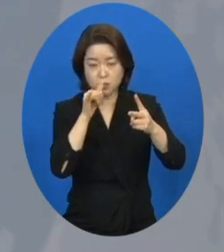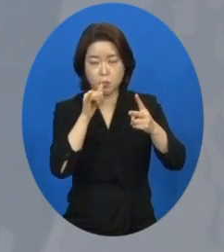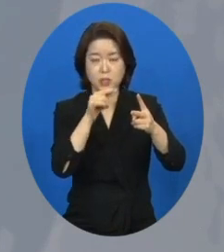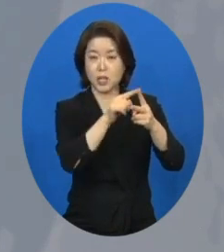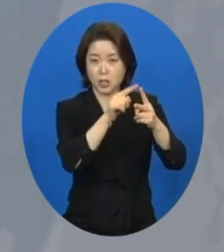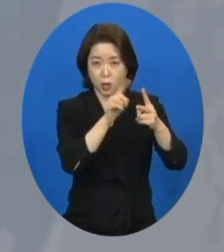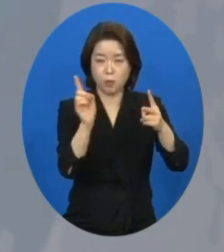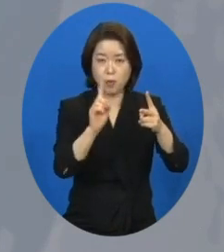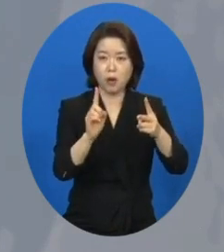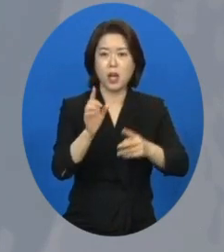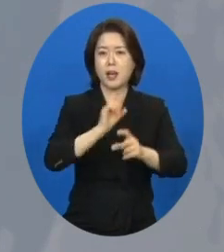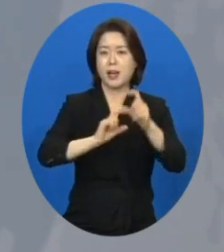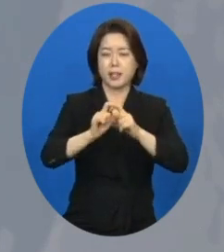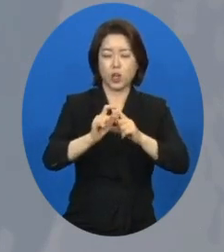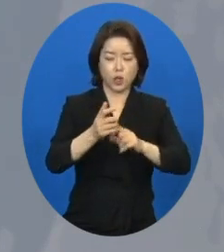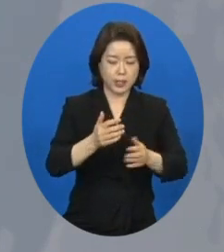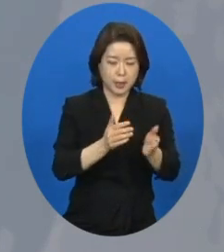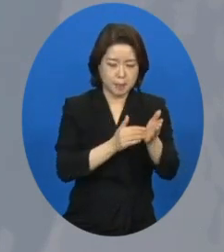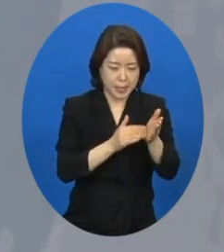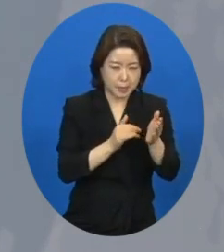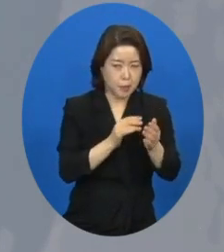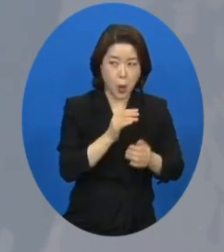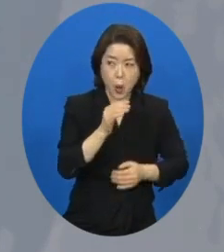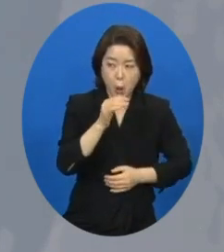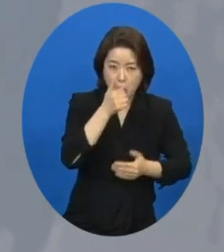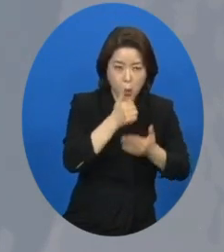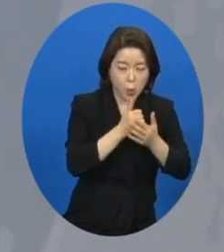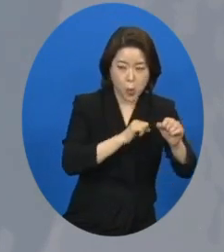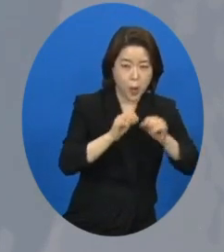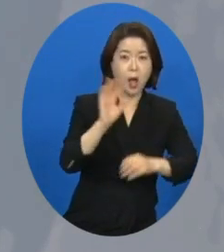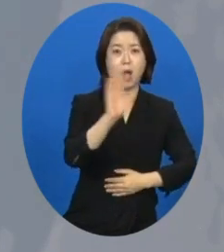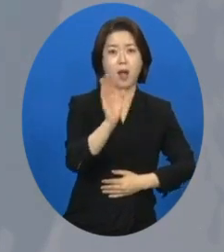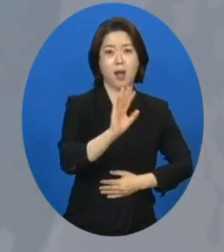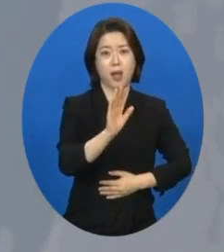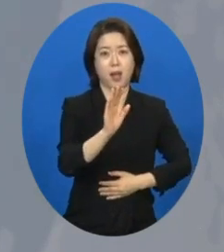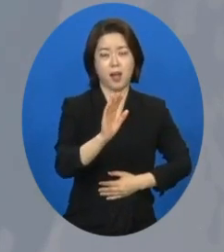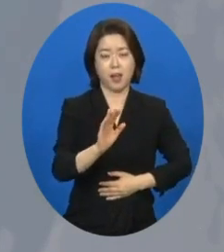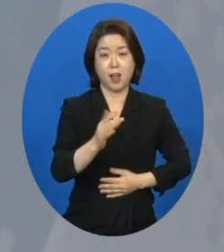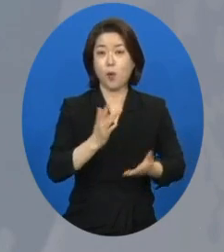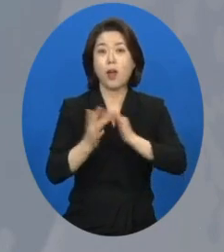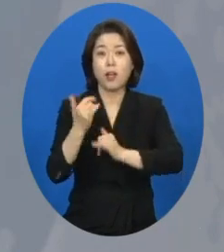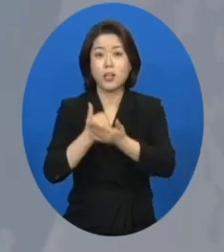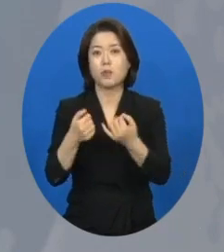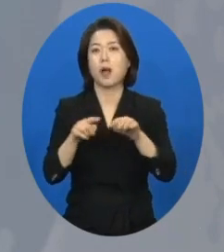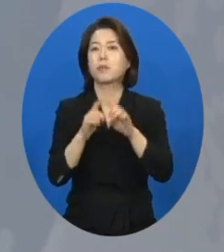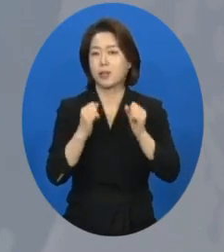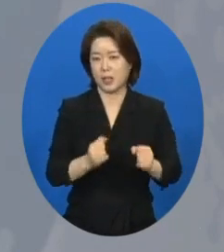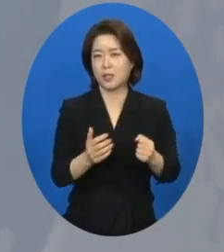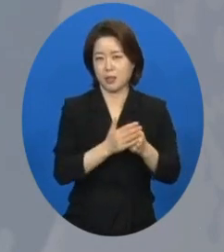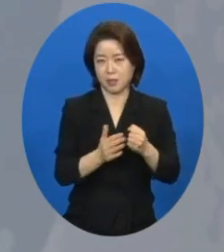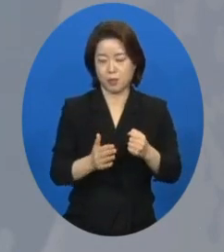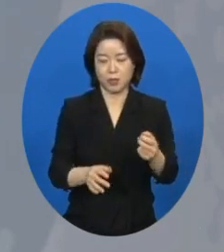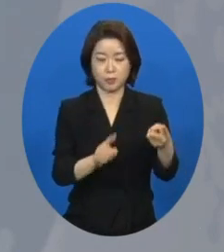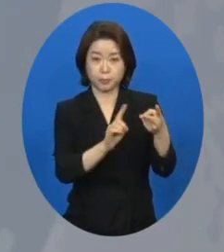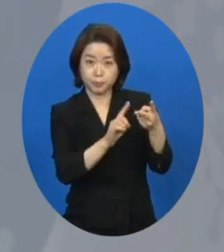더 이상 은밀한 죄를 짓지 않게 됩니다. 예수님이 함께 계시니까. 두